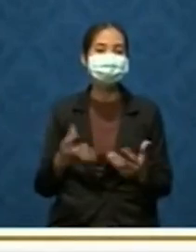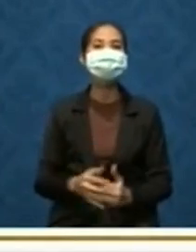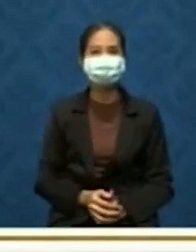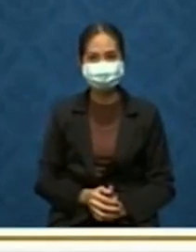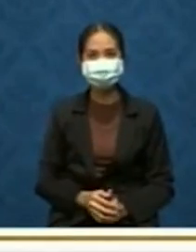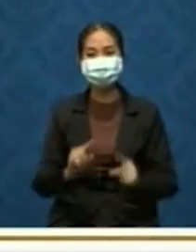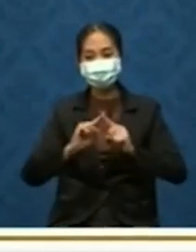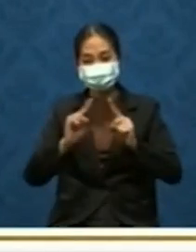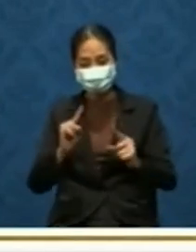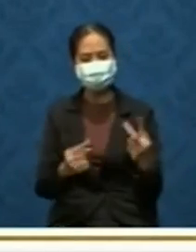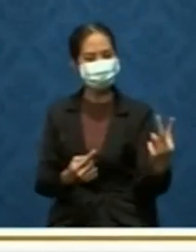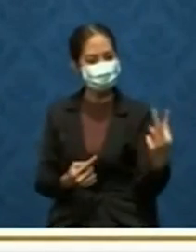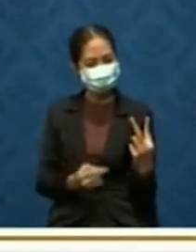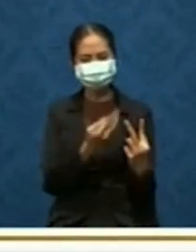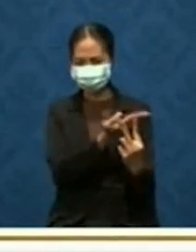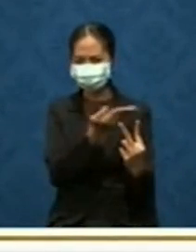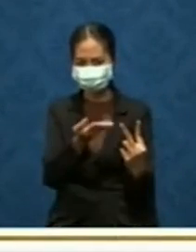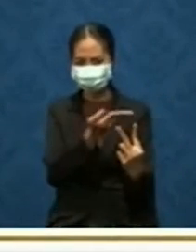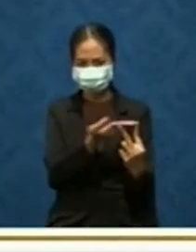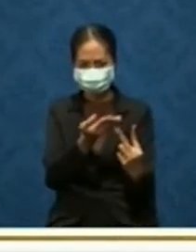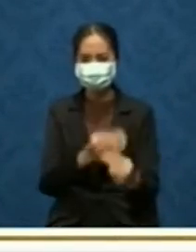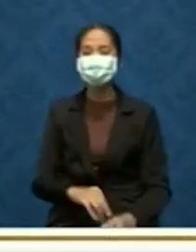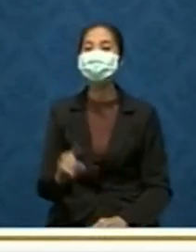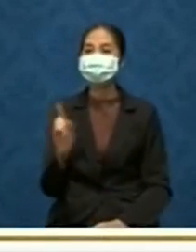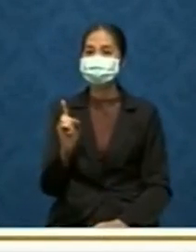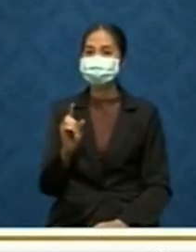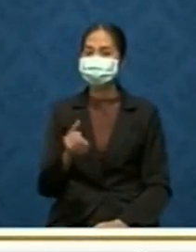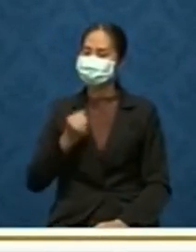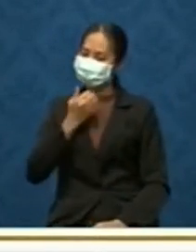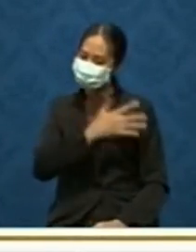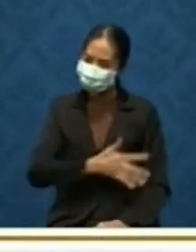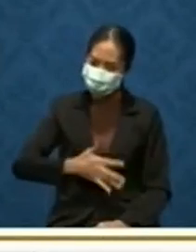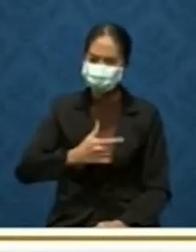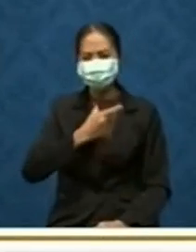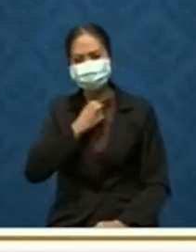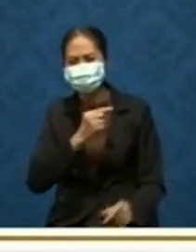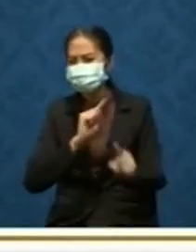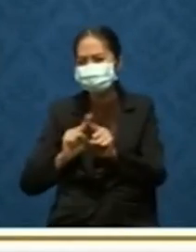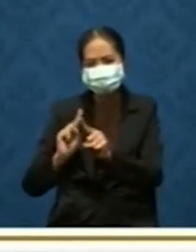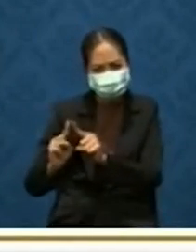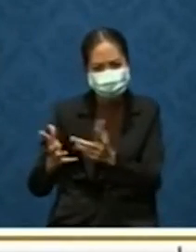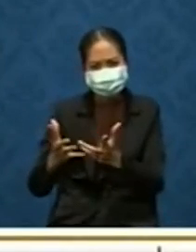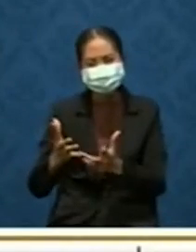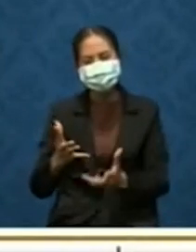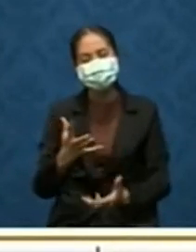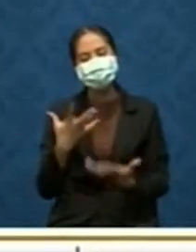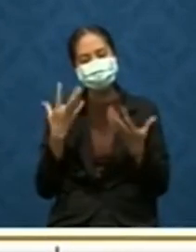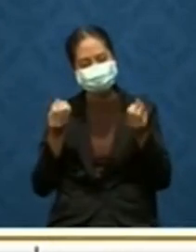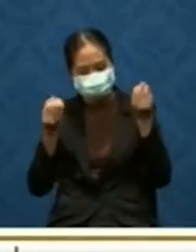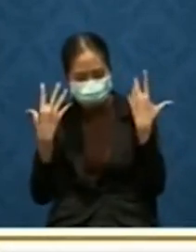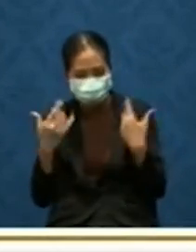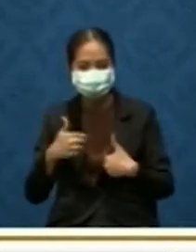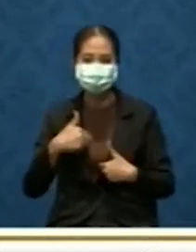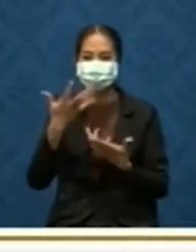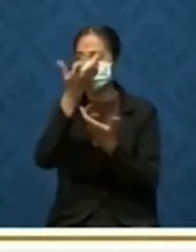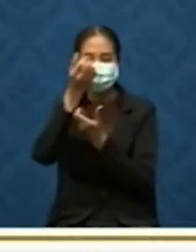นักสู้ทางการเมืองทั้งสองคนนั้นเรื่องสุขภาพของเขาเรื่องความหิวโหยของเขาเรื่องความอึดโดยของเขาไม่ใช่